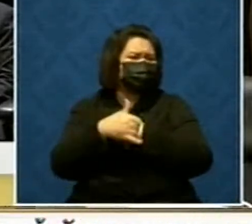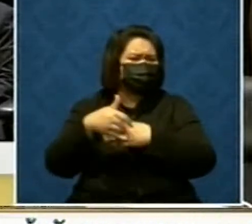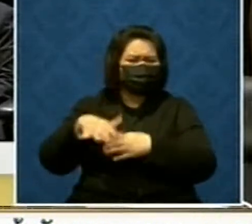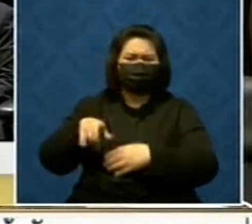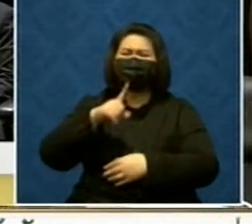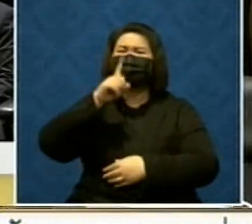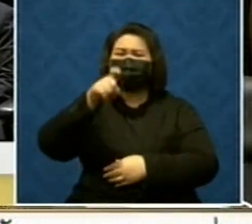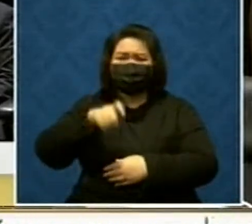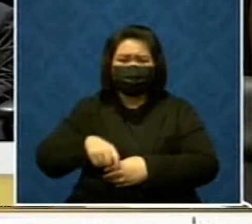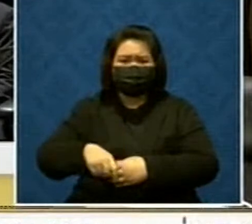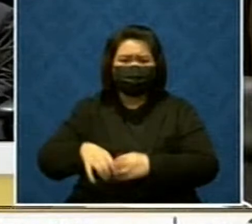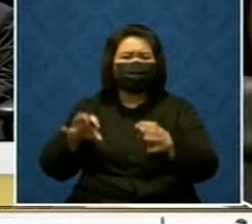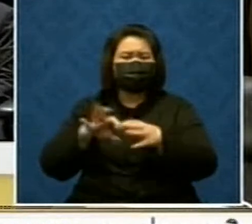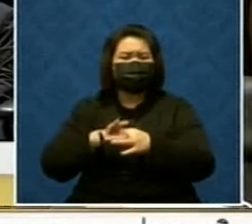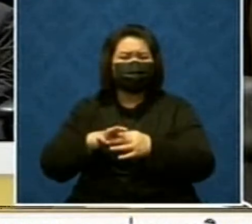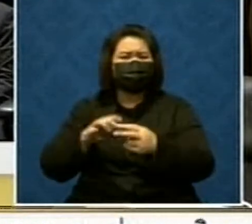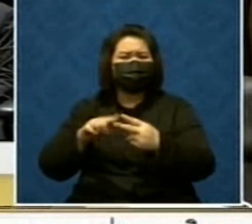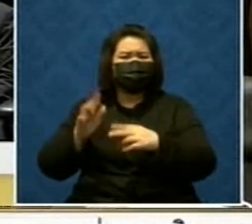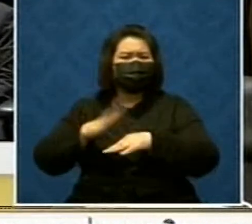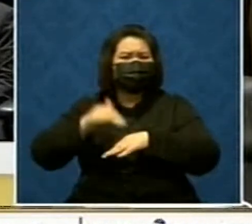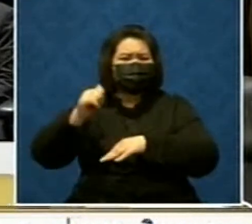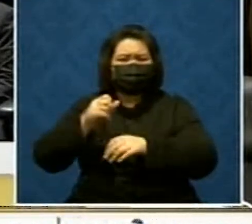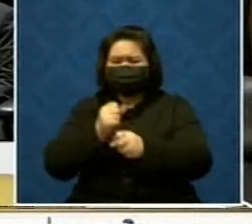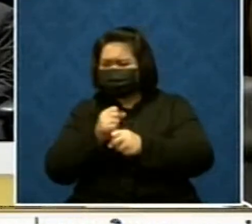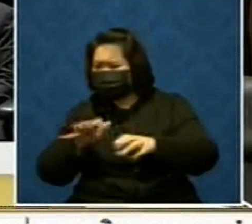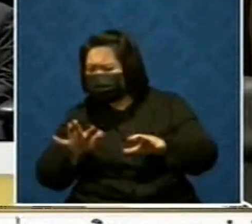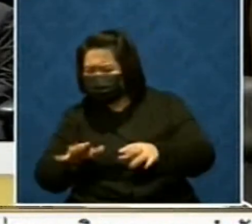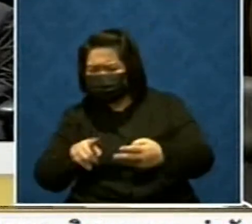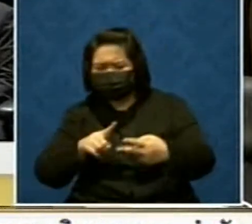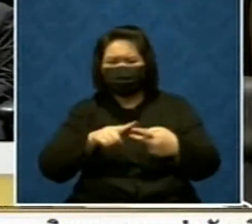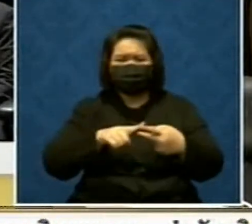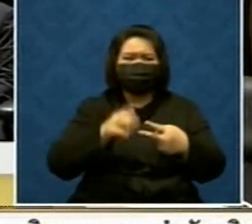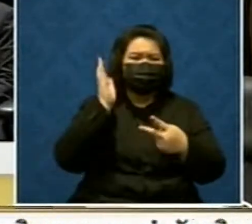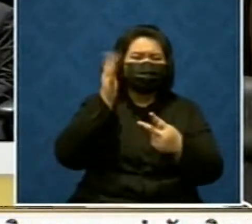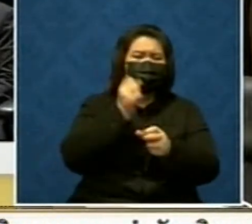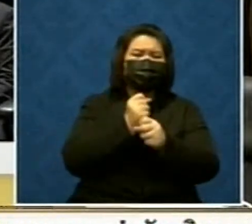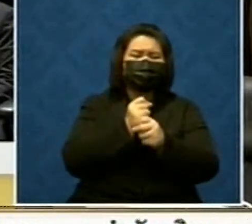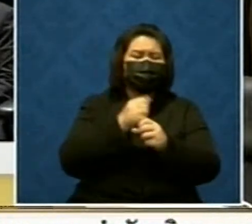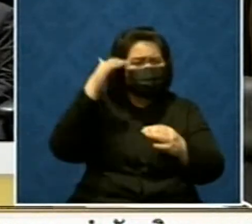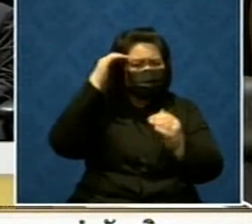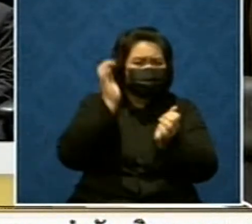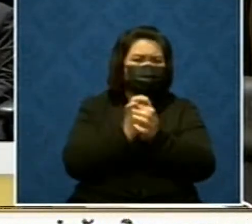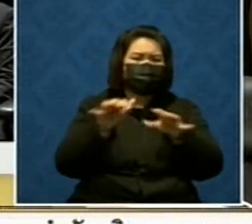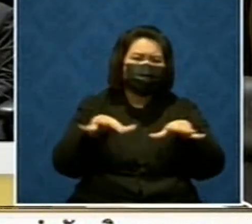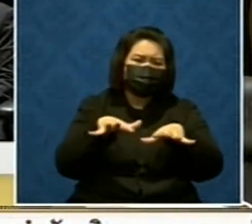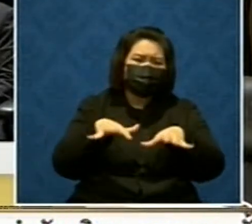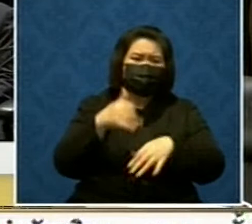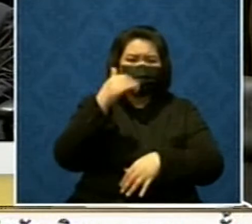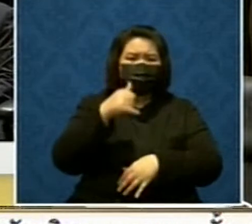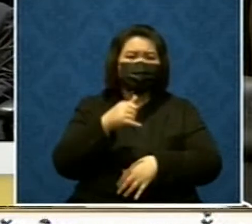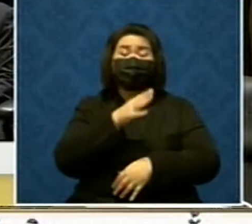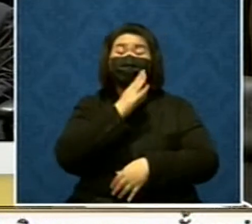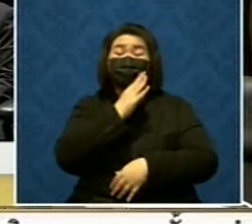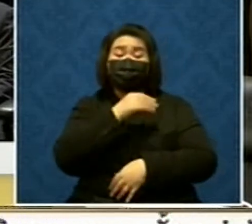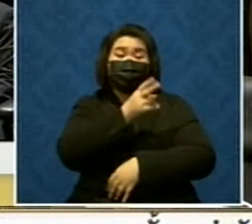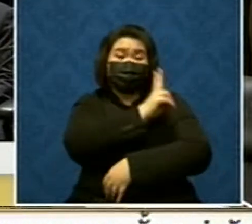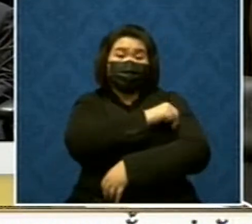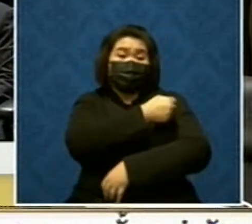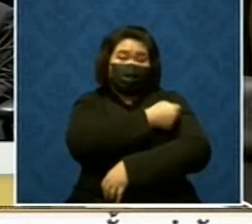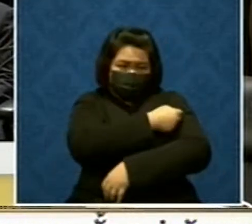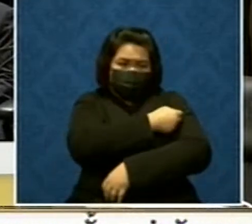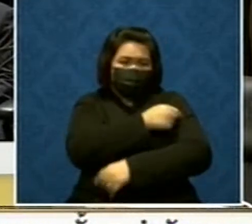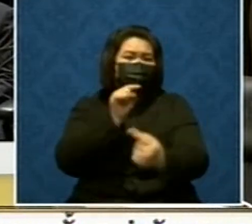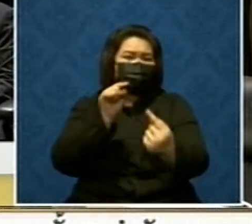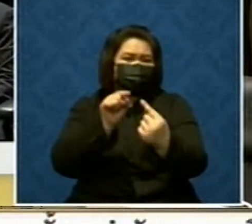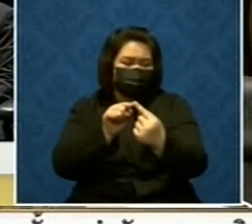ไรลูกชายก็อำนวยการธรรมดาทำไมไม่รับตำแหน่งแพทย์เลยคนจบแพทย์ไปอยู่โรงพ